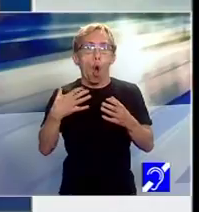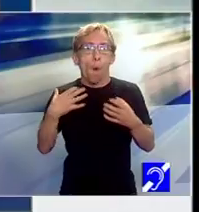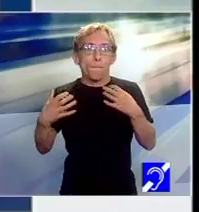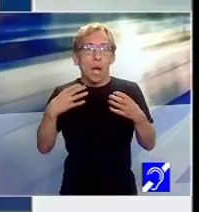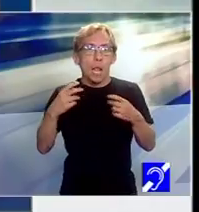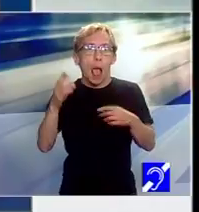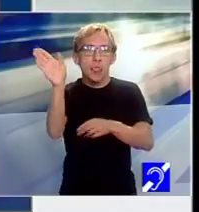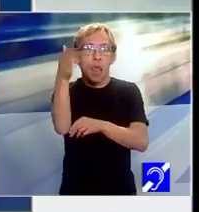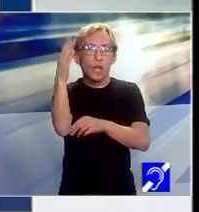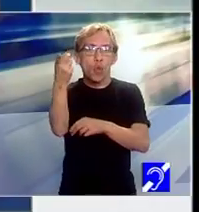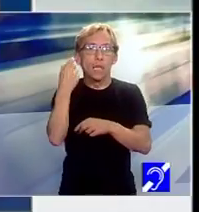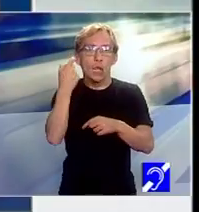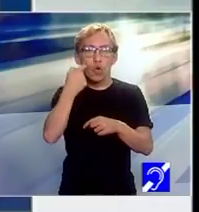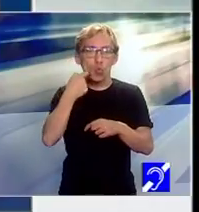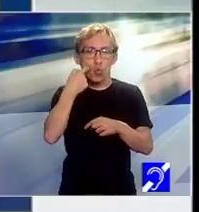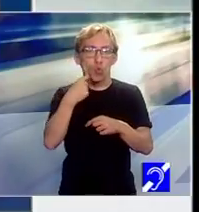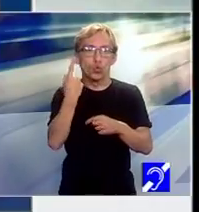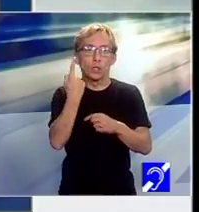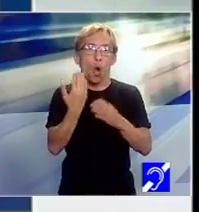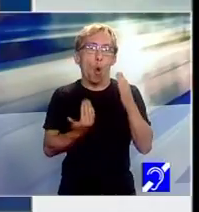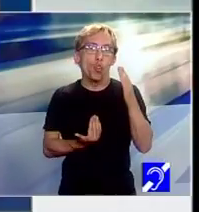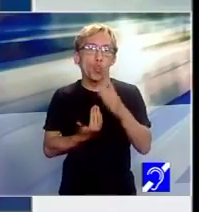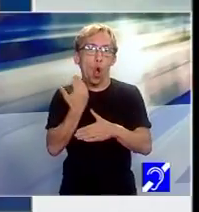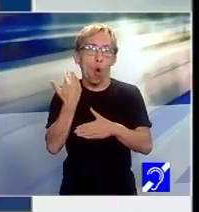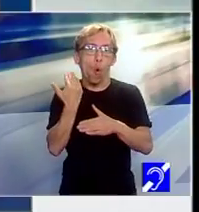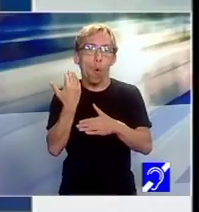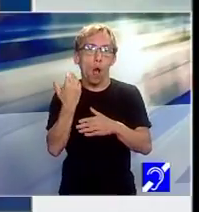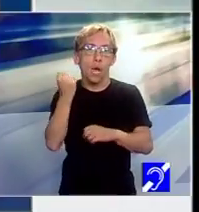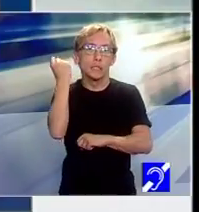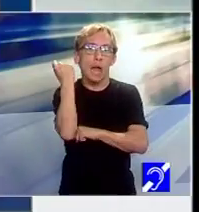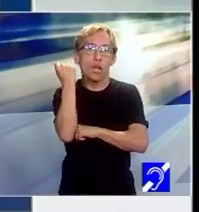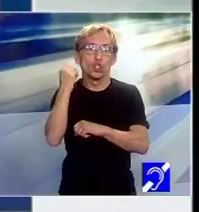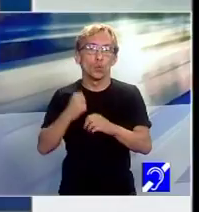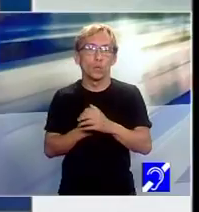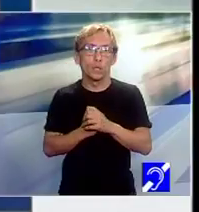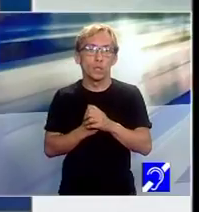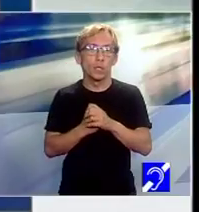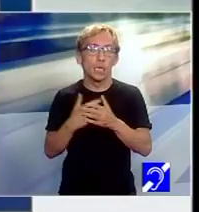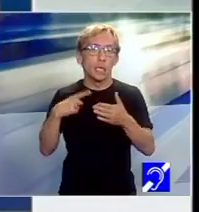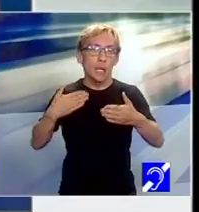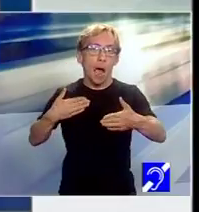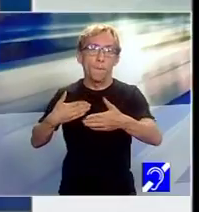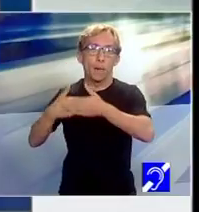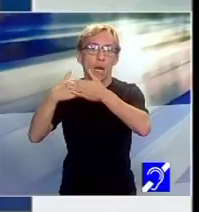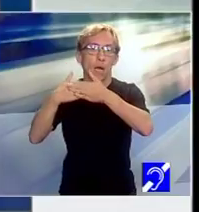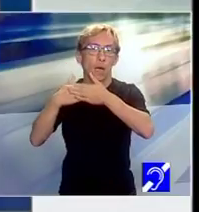Cluj, se pregătește de o nouă stagiune. Vedem despre ce este vorba. Alături de mine este domnul